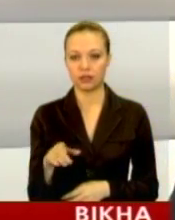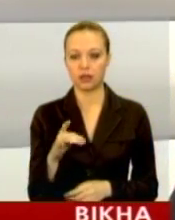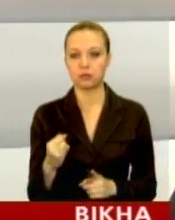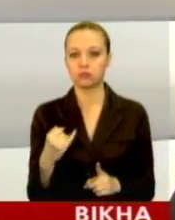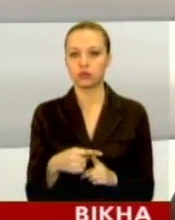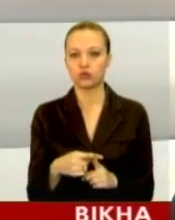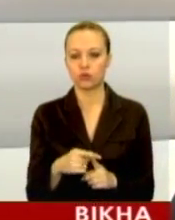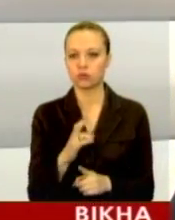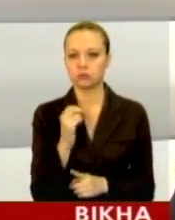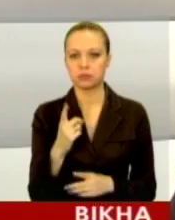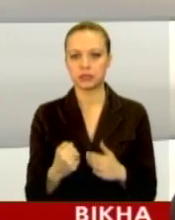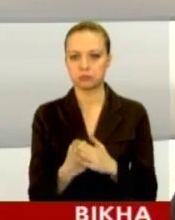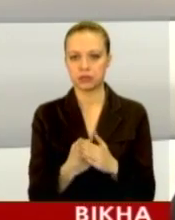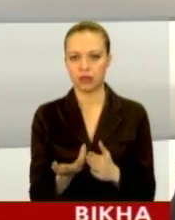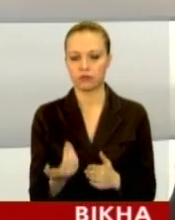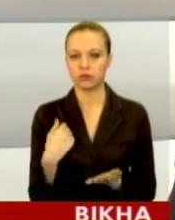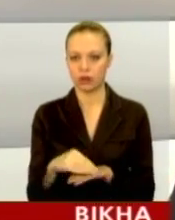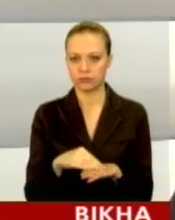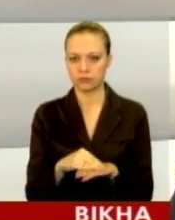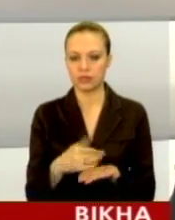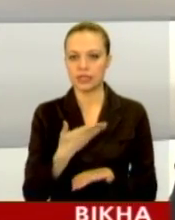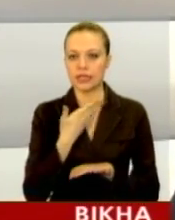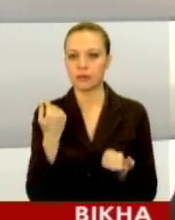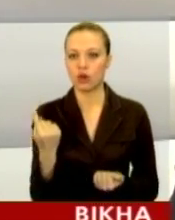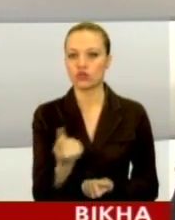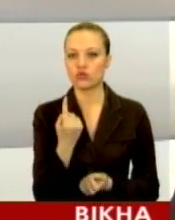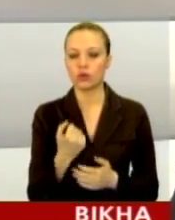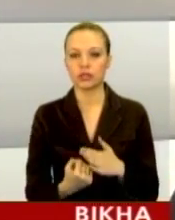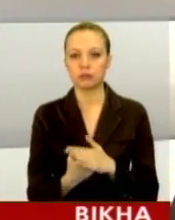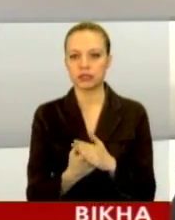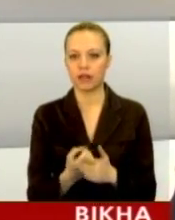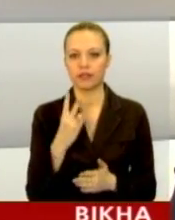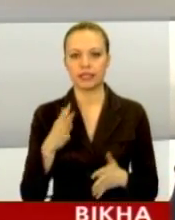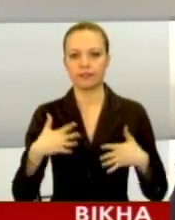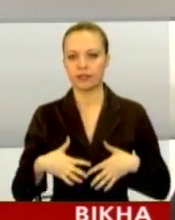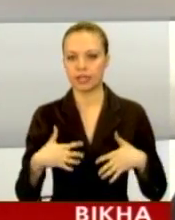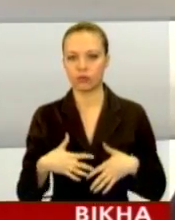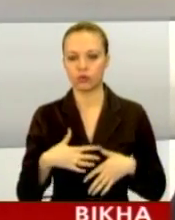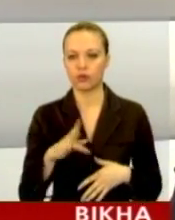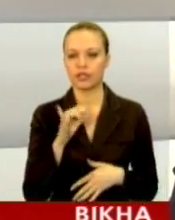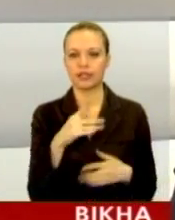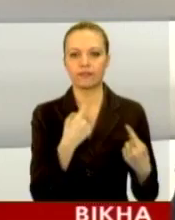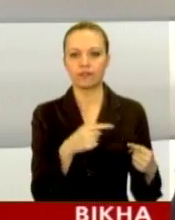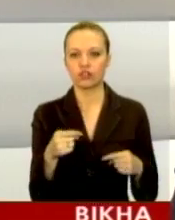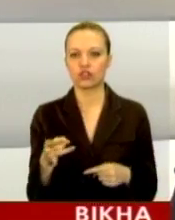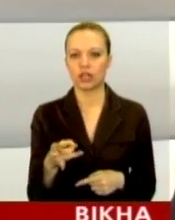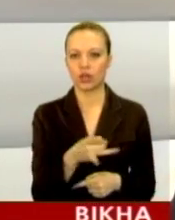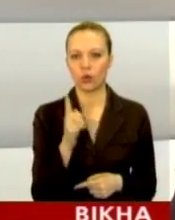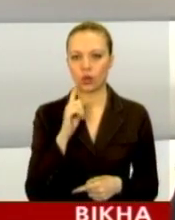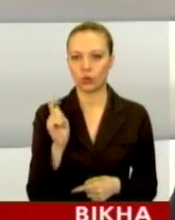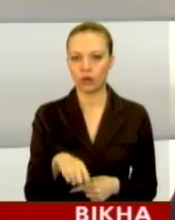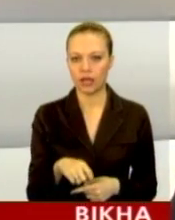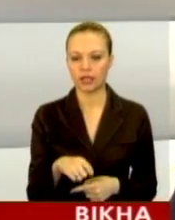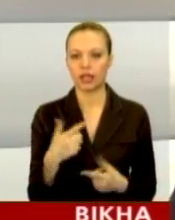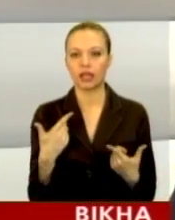причому безпідставно, я ще раз говорю, немає жодних підстав ні в Криму, ні в інших регіонах